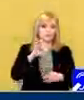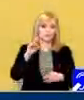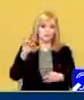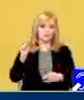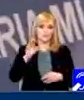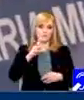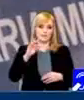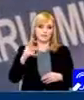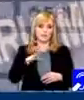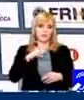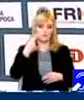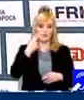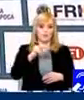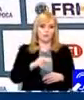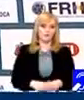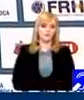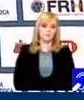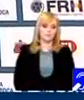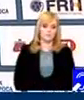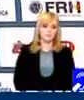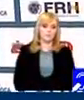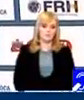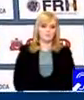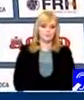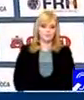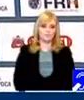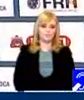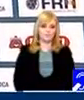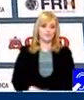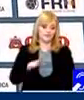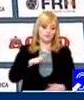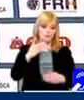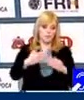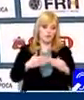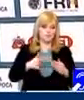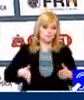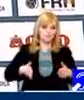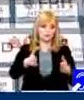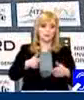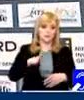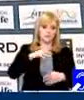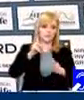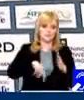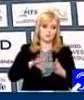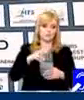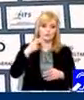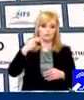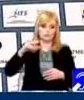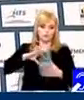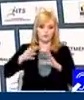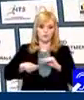mai bună marcatoare cu 8 goluri. E un pas spre un drum lung și noi sperăm la o medalie. Un turneu